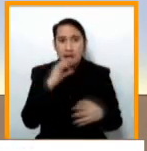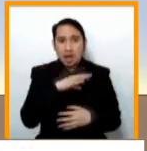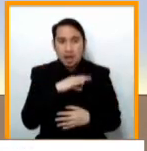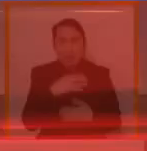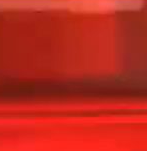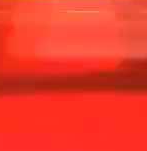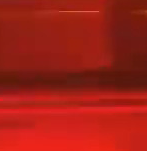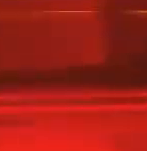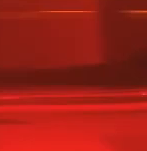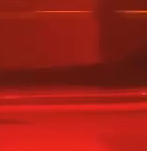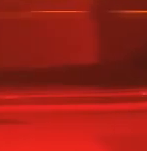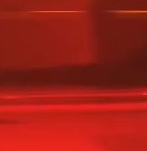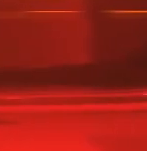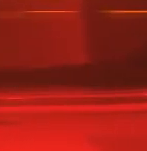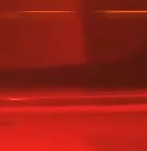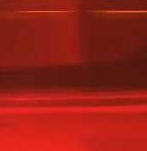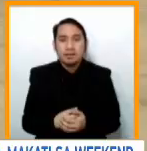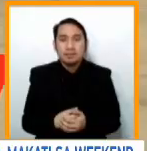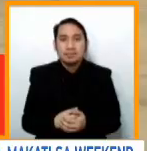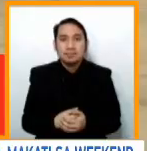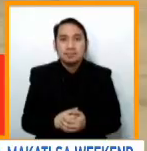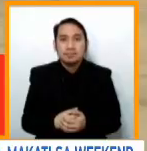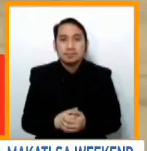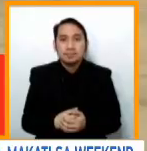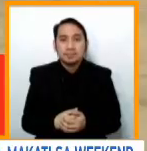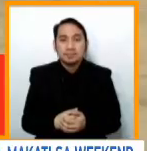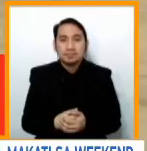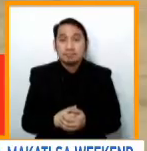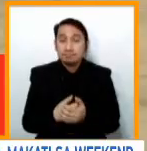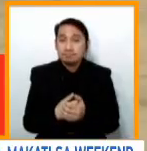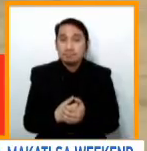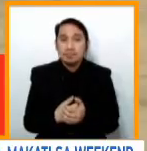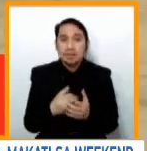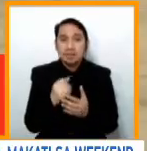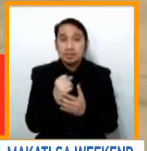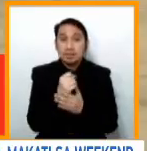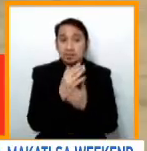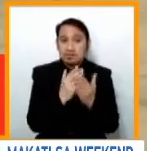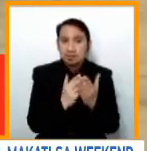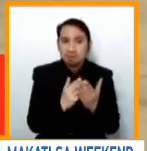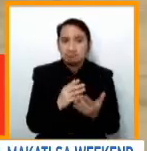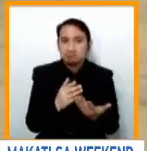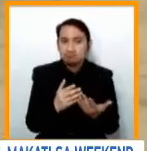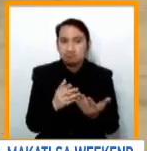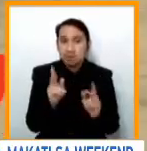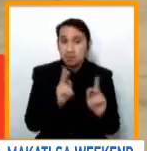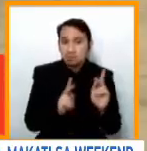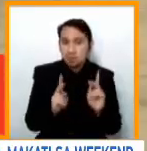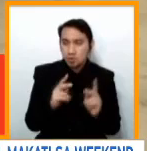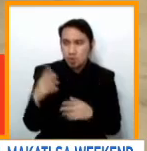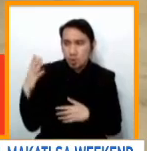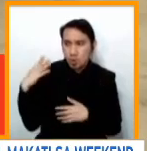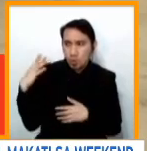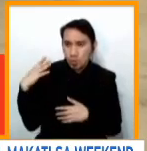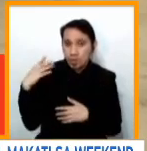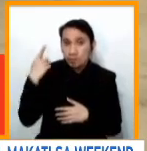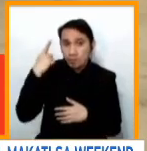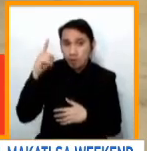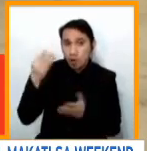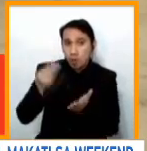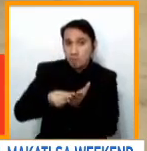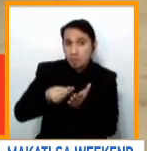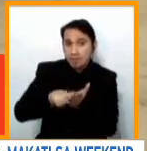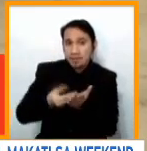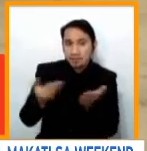unang balita si Darlene Chay. Darlene. Maris, may ilang beneficiaries na naghihintay magsimula yung cash aid distribution dito sa Andres